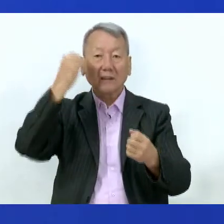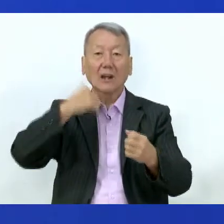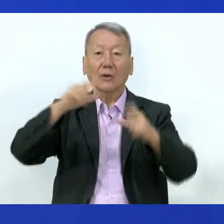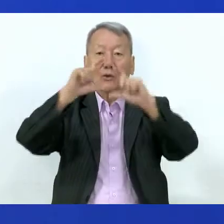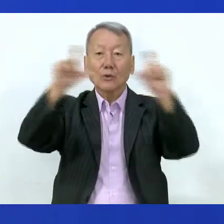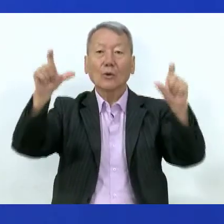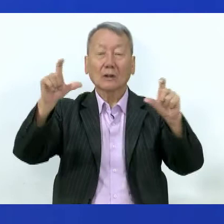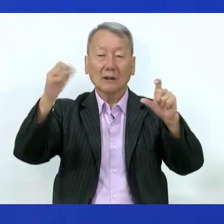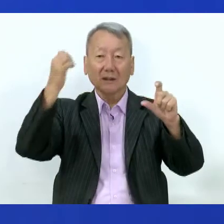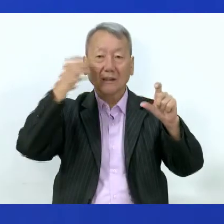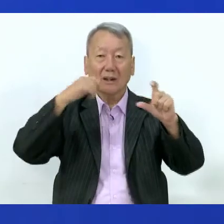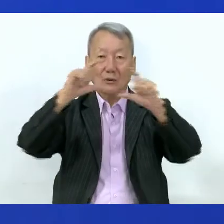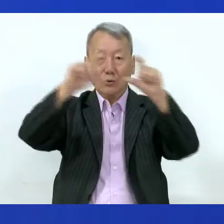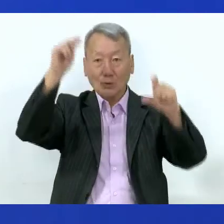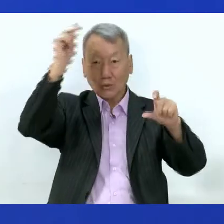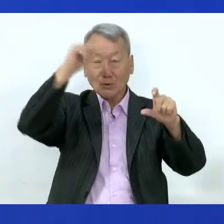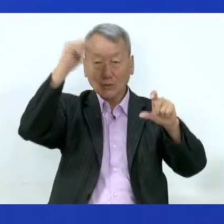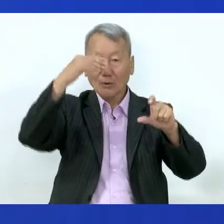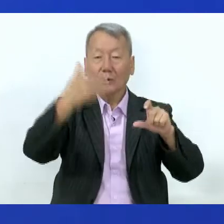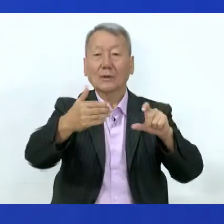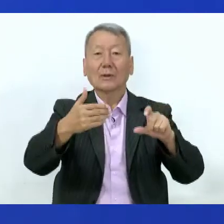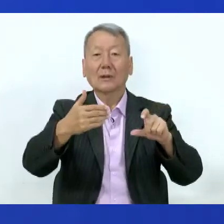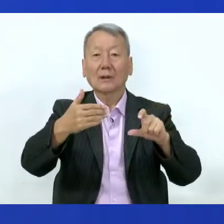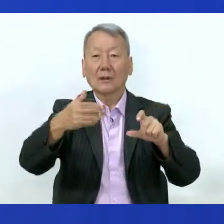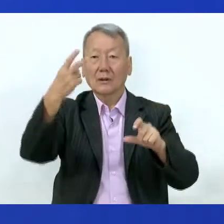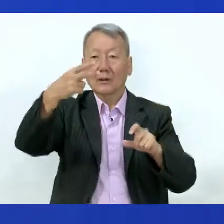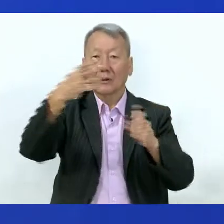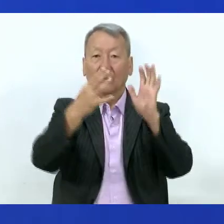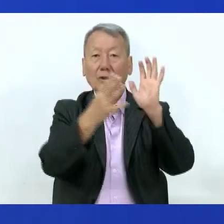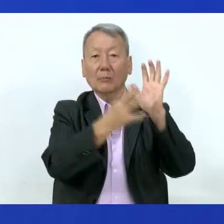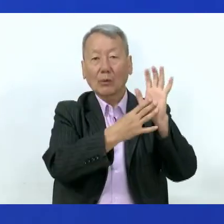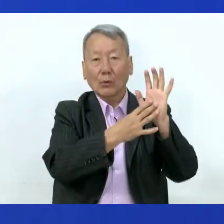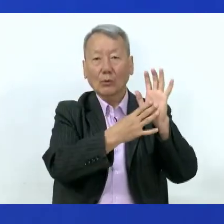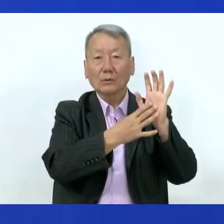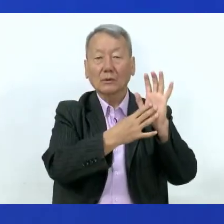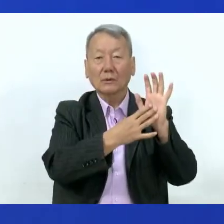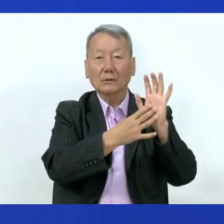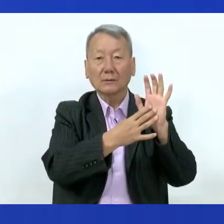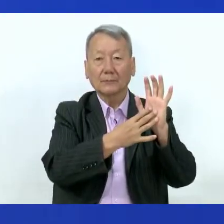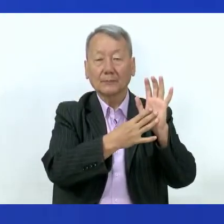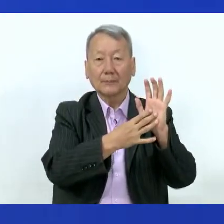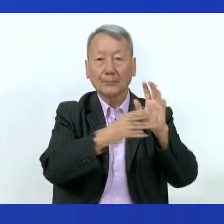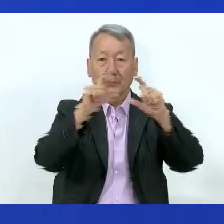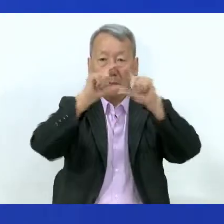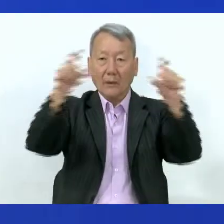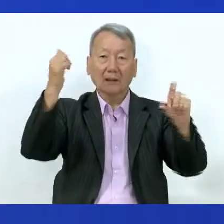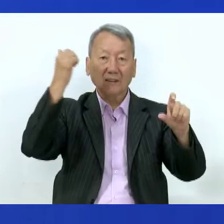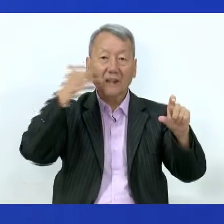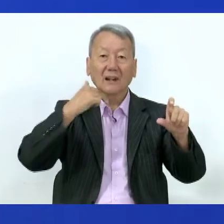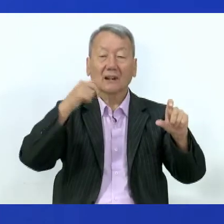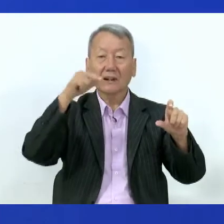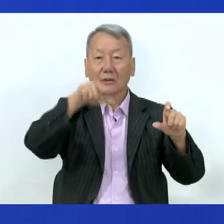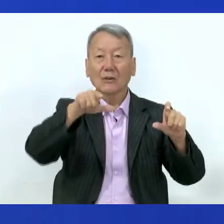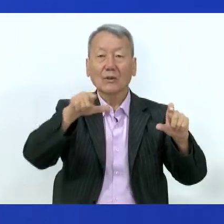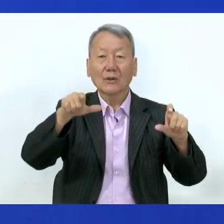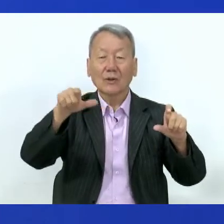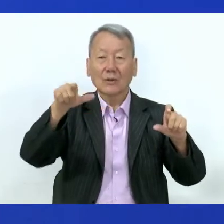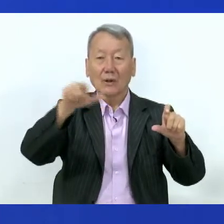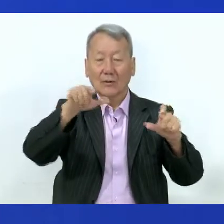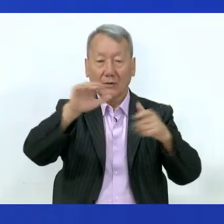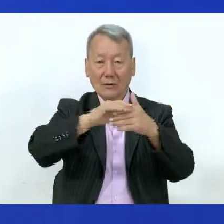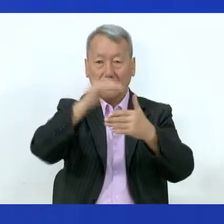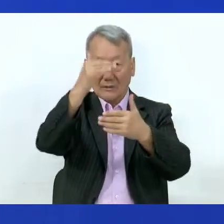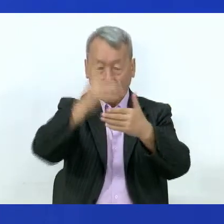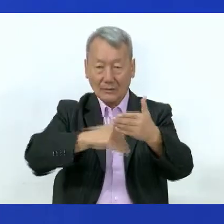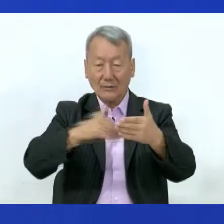бәкетің құрылыменің 29 мектеп, авариялыға қолынан мектептің тізмесі